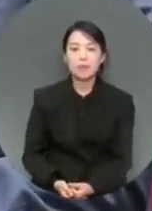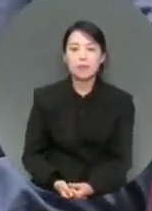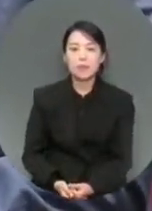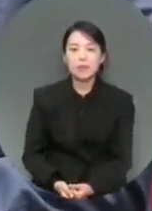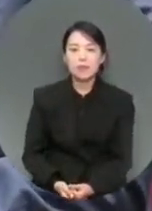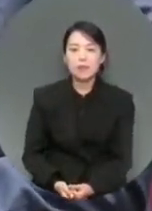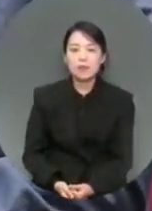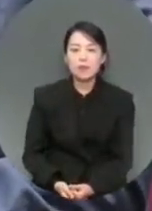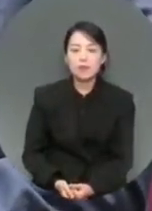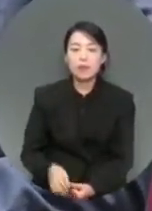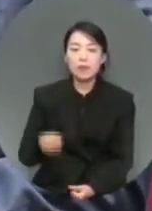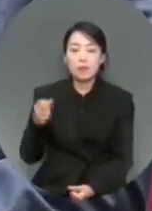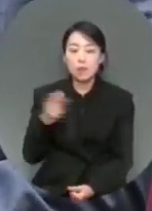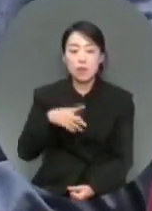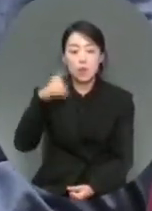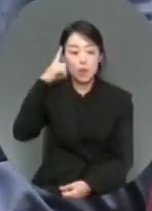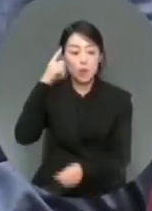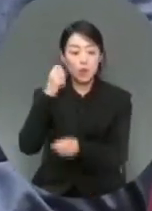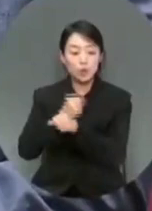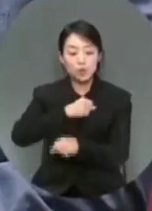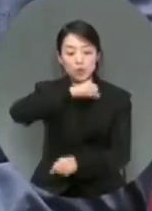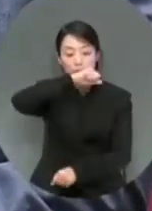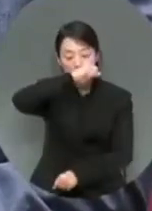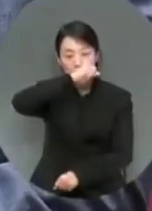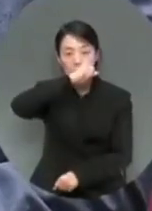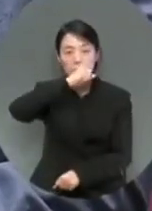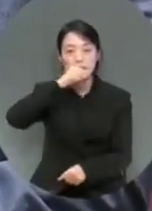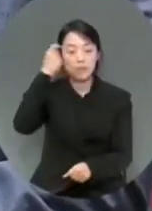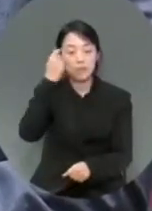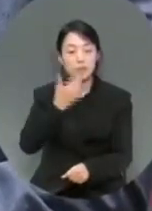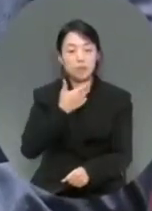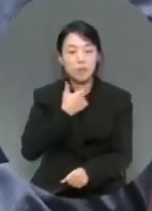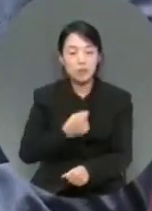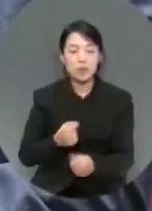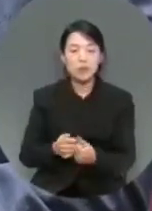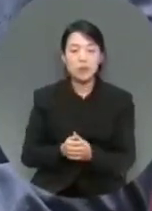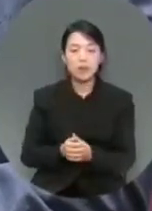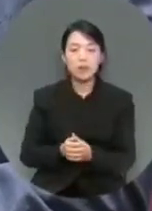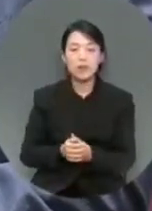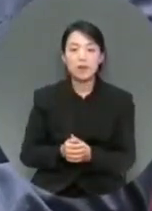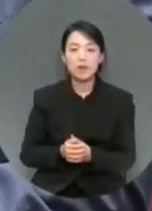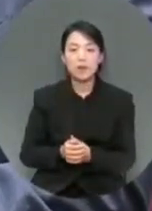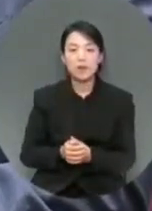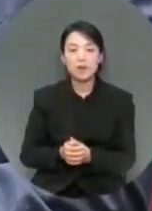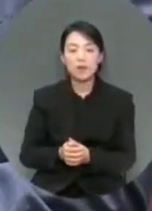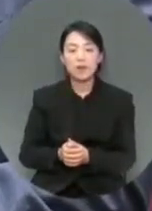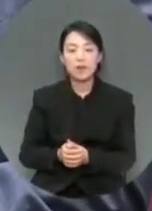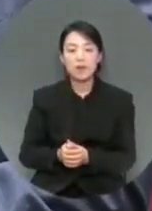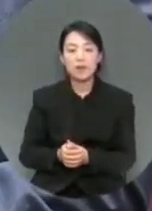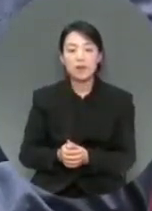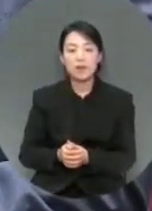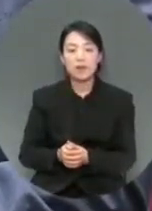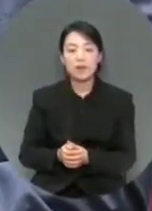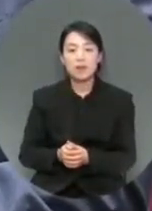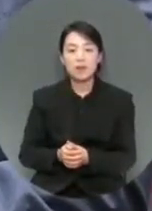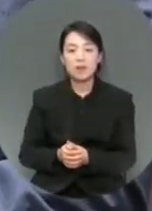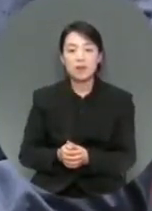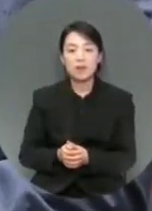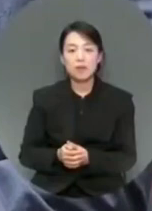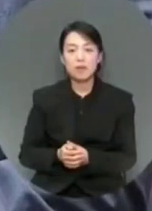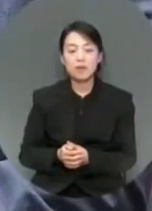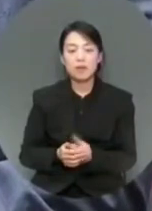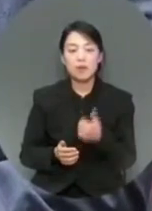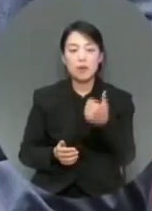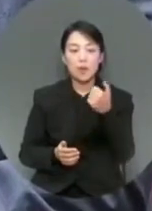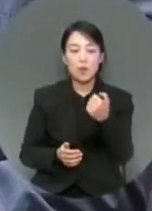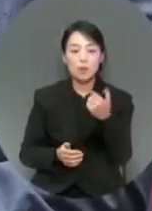그리고 이제 R&D 예산 문제 관련해서 좀 질의를 하겠습니다. 지금 가기 정통부 장관이 안 나오셨으니까. 네. 지금 보니까